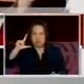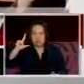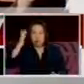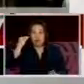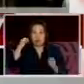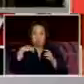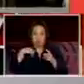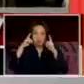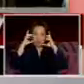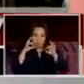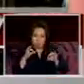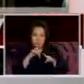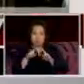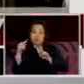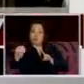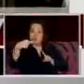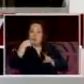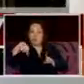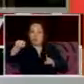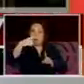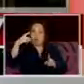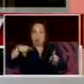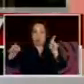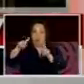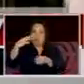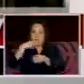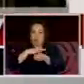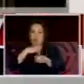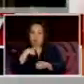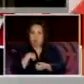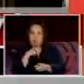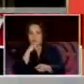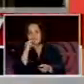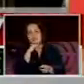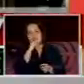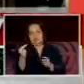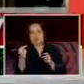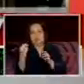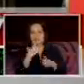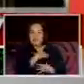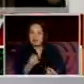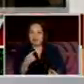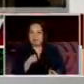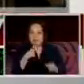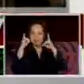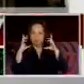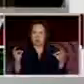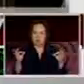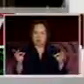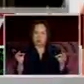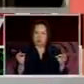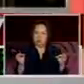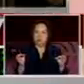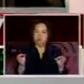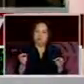ang pakikinggan mo. That is the meaning of quasi-political. Hindi ibig sabihin quasi-political na buboto